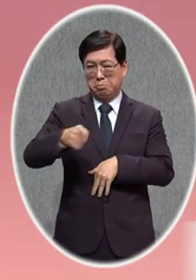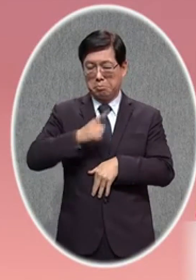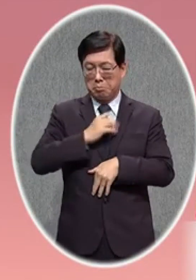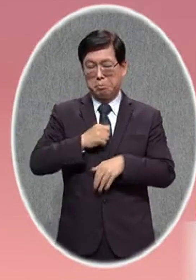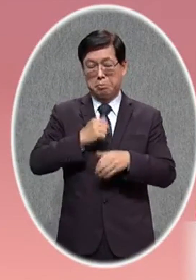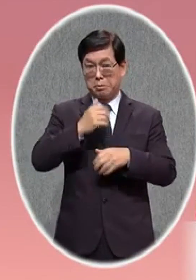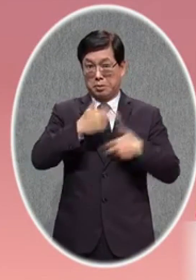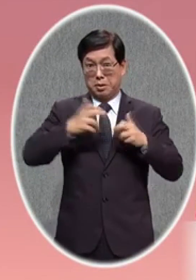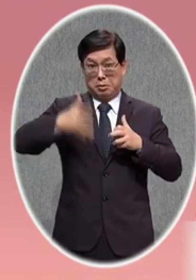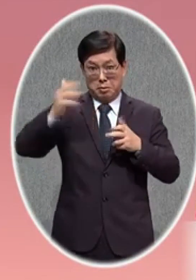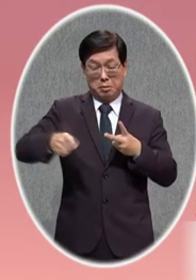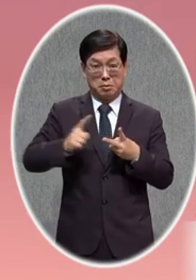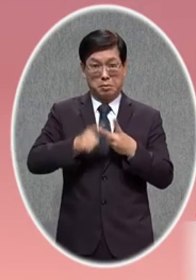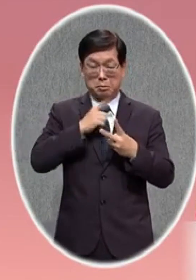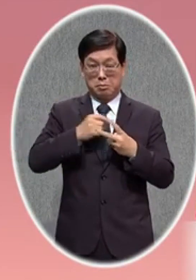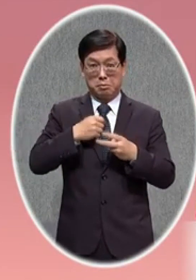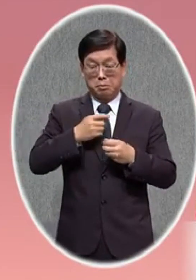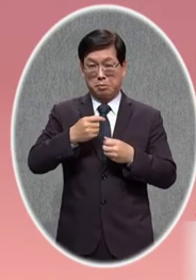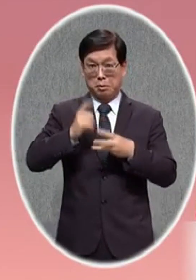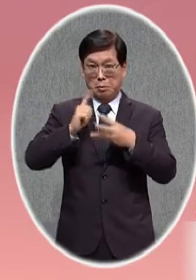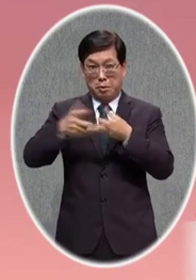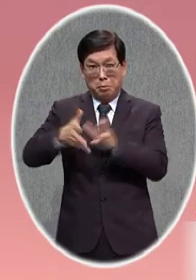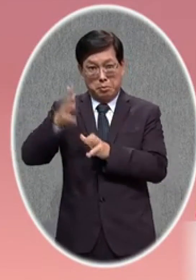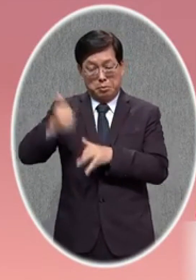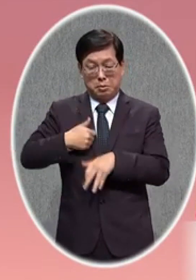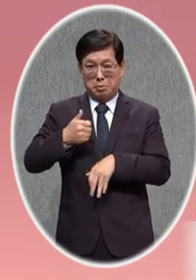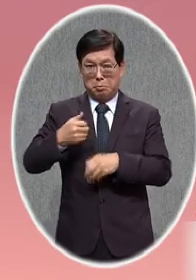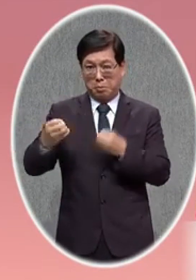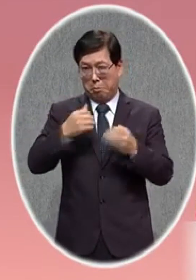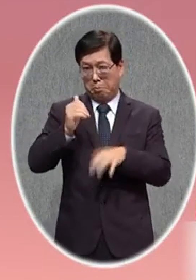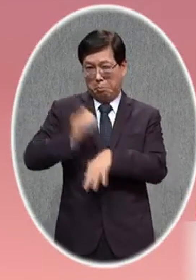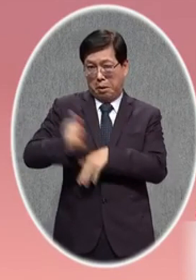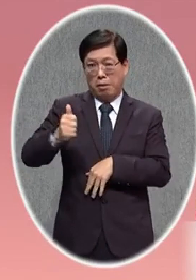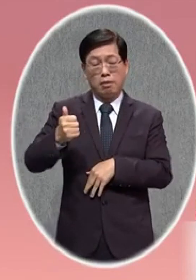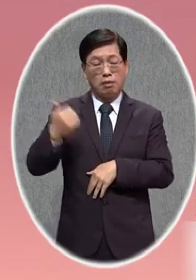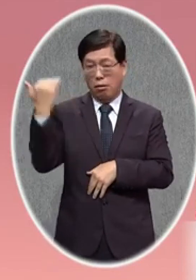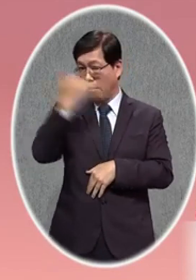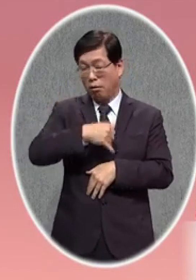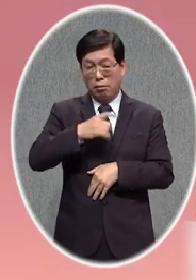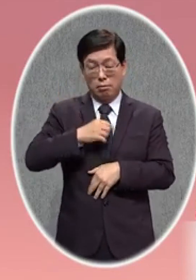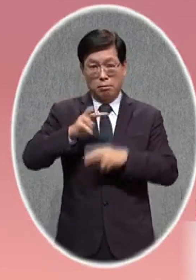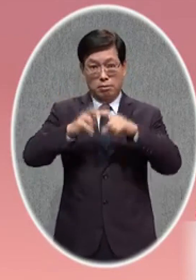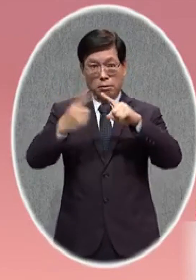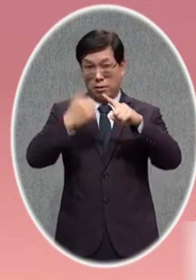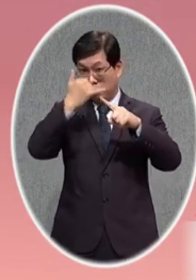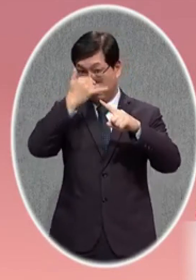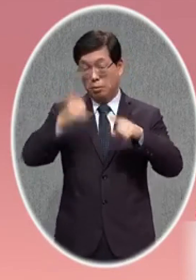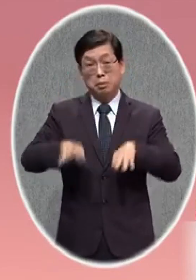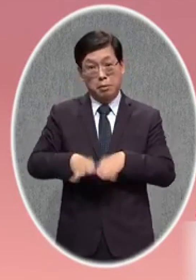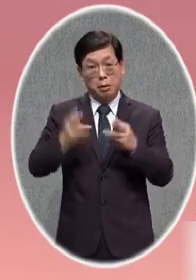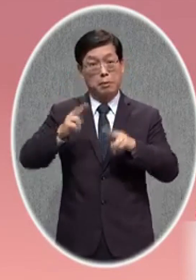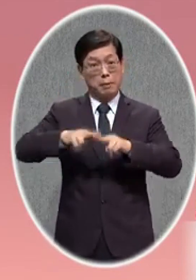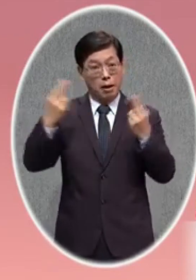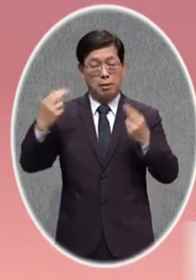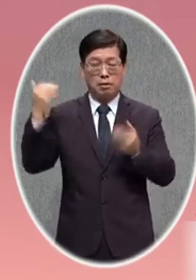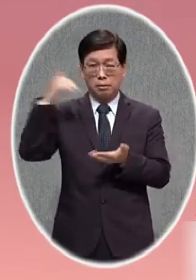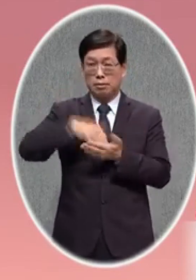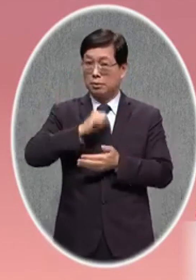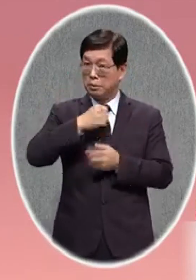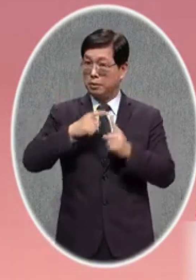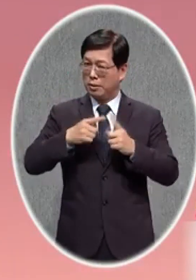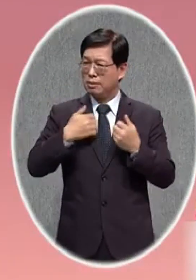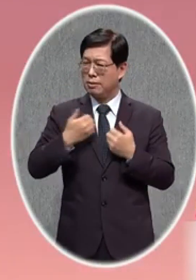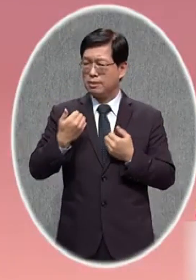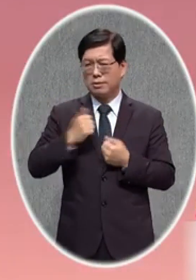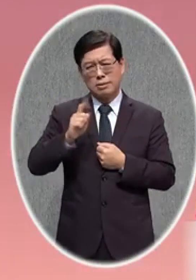号称谈判达人的王部长，在莱猪开放之后，那台湾人到底是活在